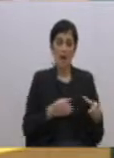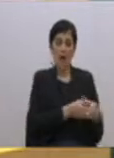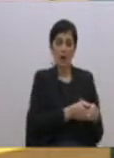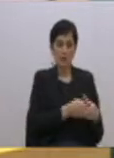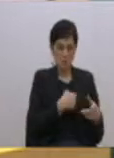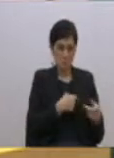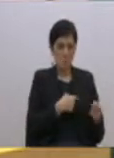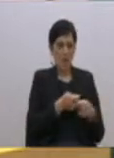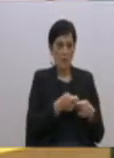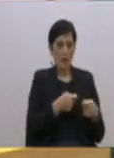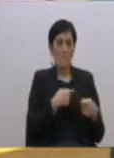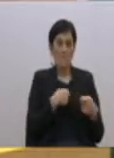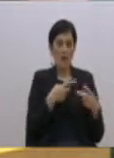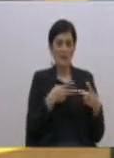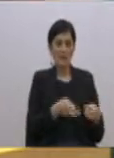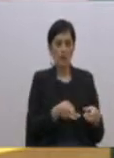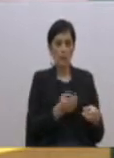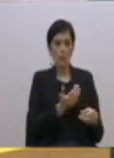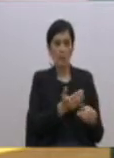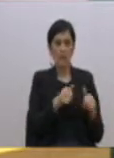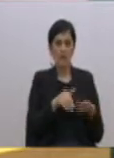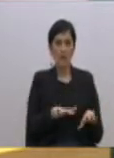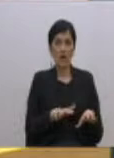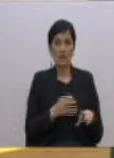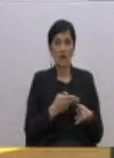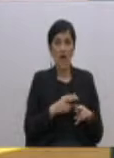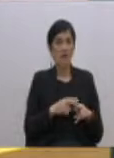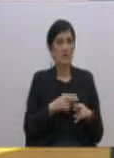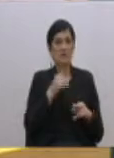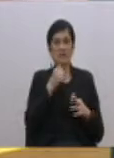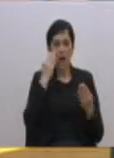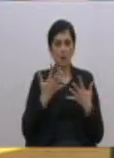მე დავბლოკავ მათ გადაწყვეტილებებს. ეს არმოუდგენელია.